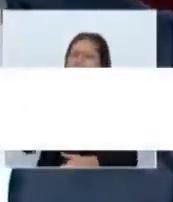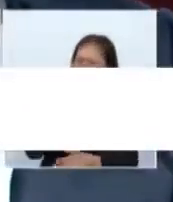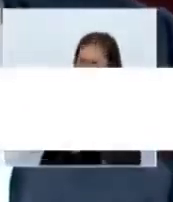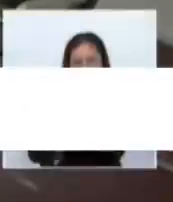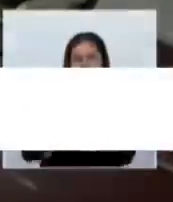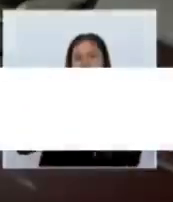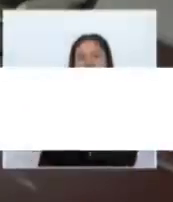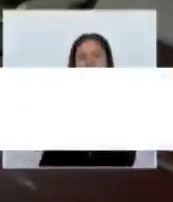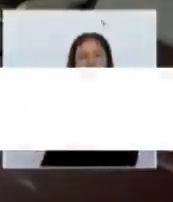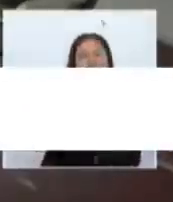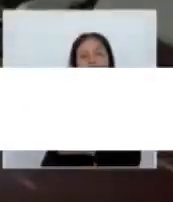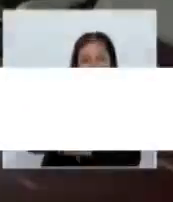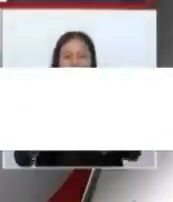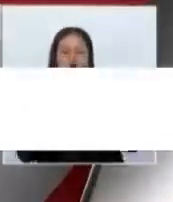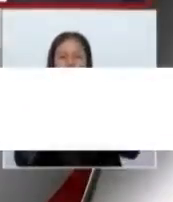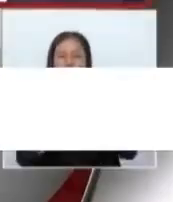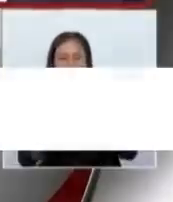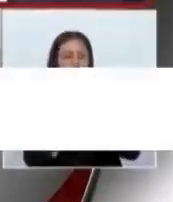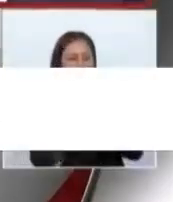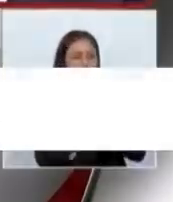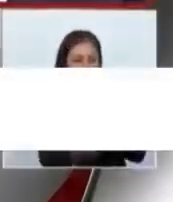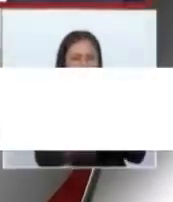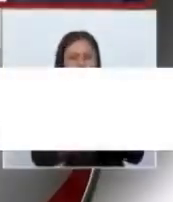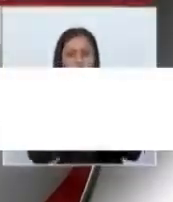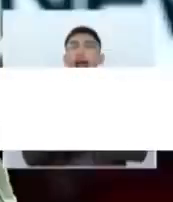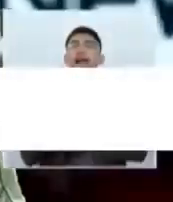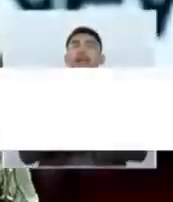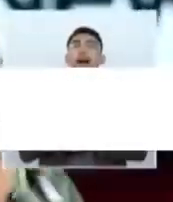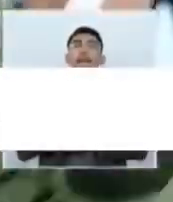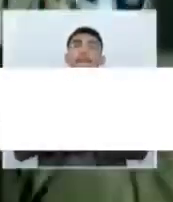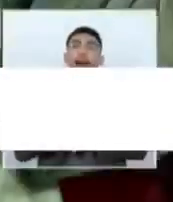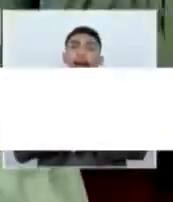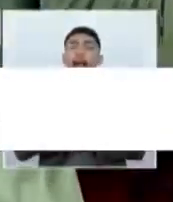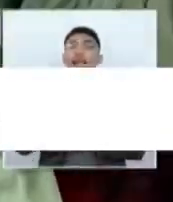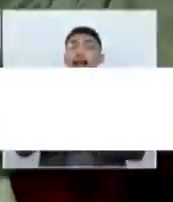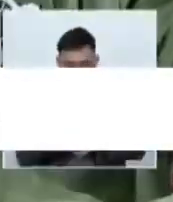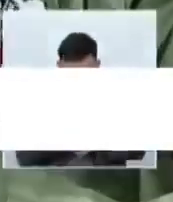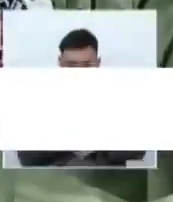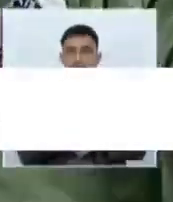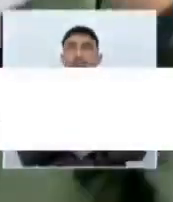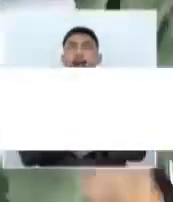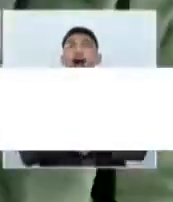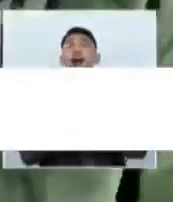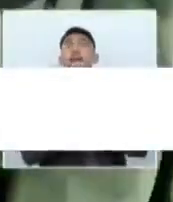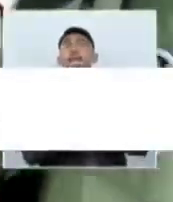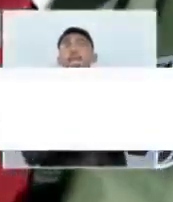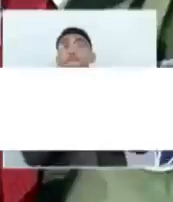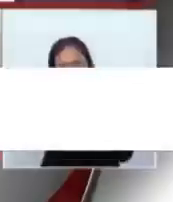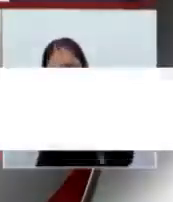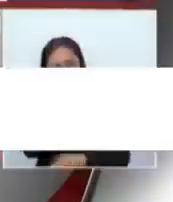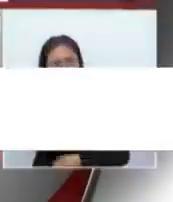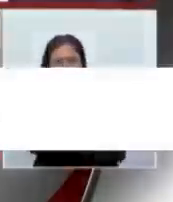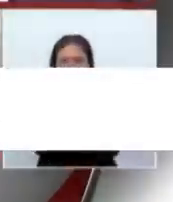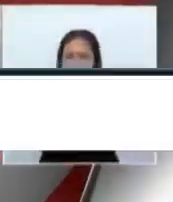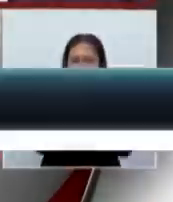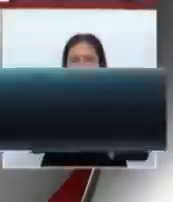saling serang dan saling sanggah jadi bumbu seru untuk melihat kecakapan masing-masing calon presiden. Namun, sudahkah performa mereka telah